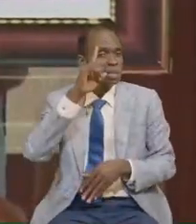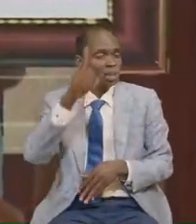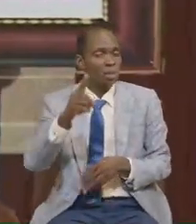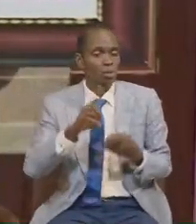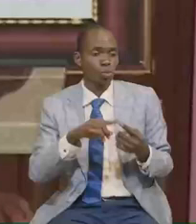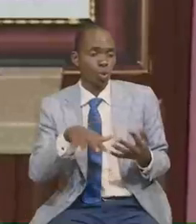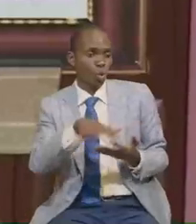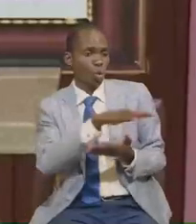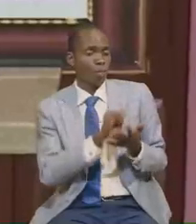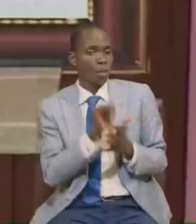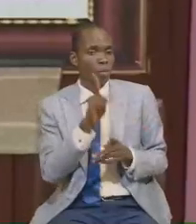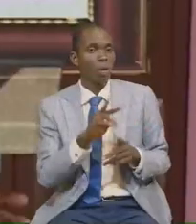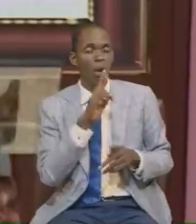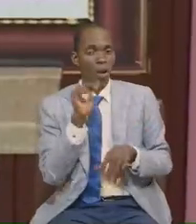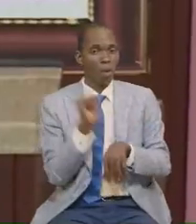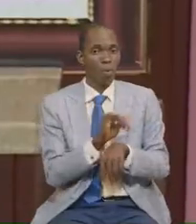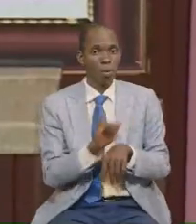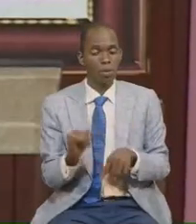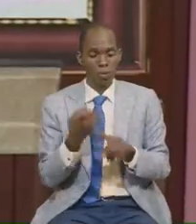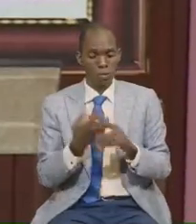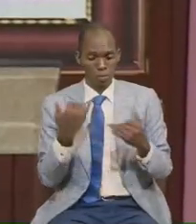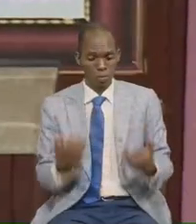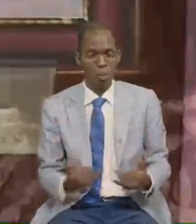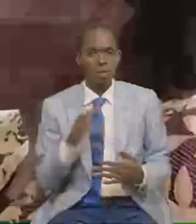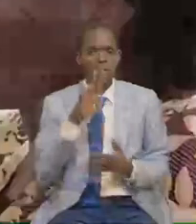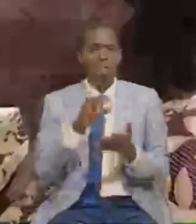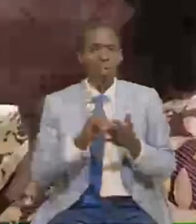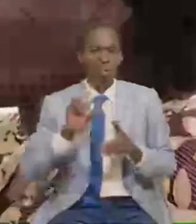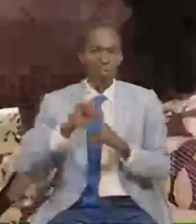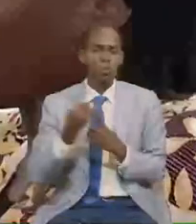À partir d'aujourd'hui, ta situation va changer.